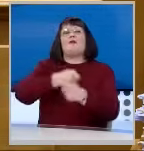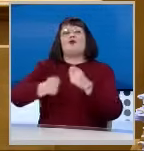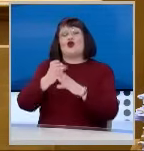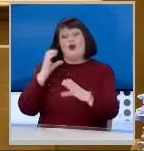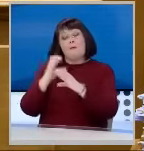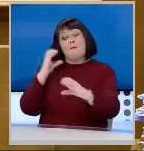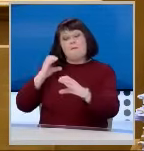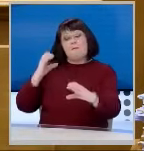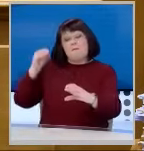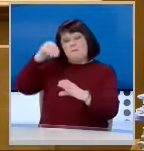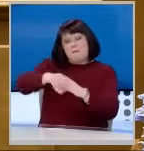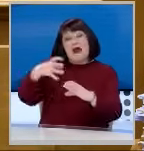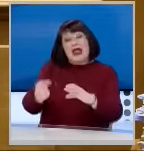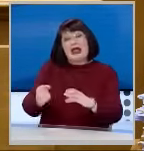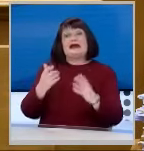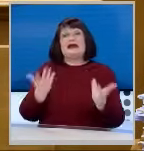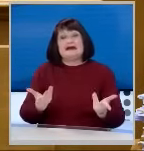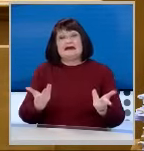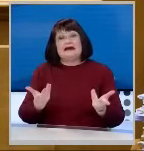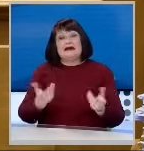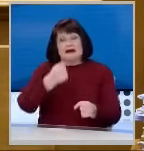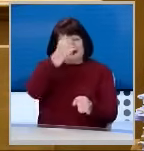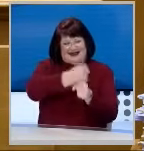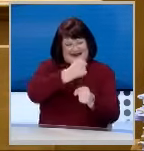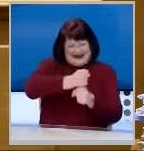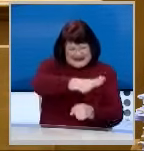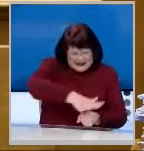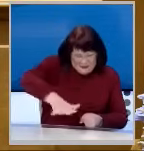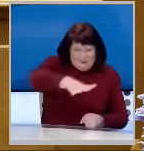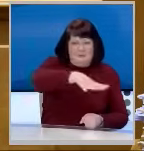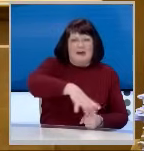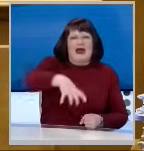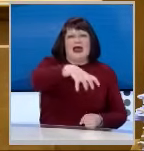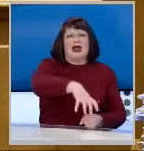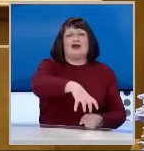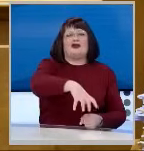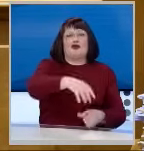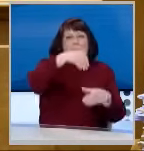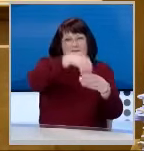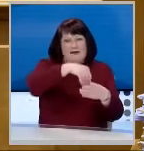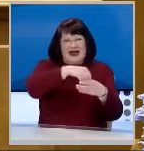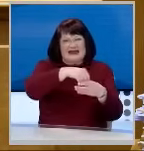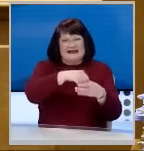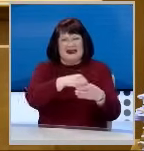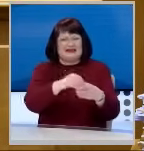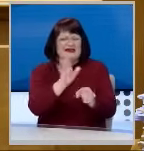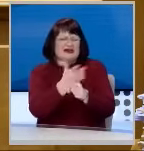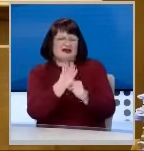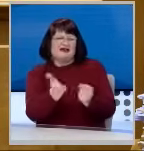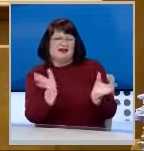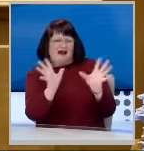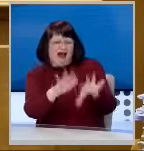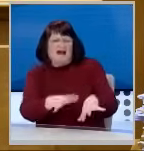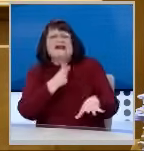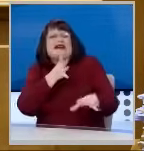αμαξοστοιχία ο χώρος που έχει μπαζωθεί είναι χώρος όπου βρίσκονταν τα συντρίμια όπου